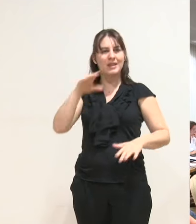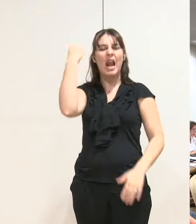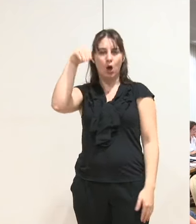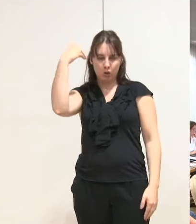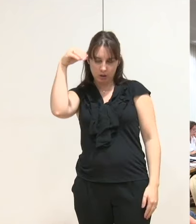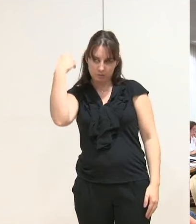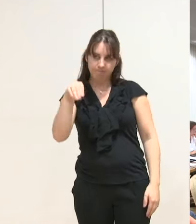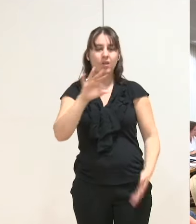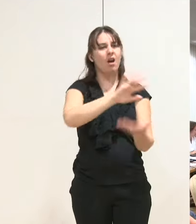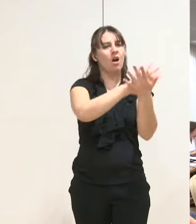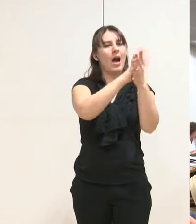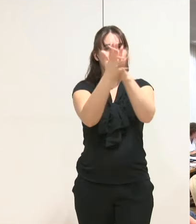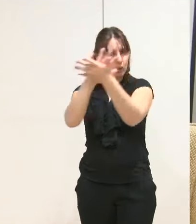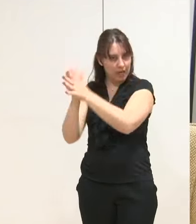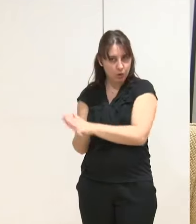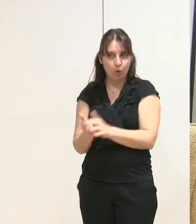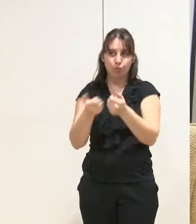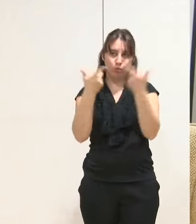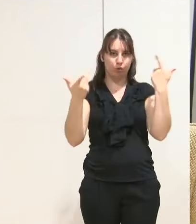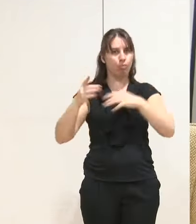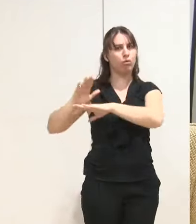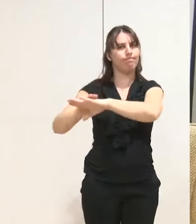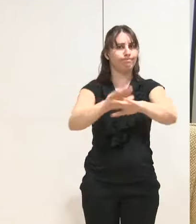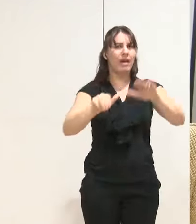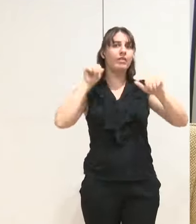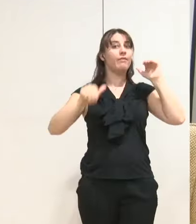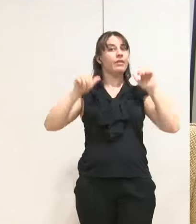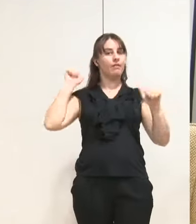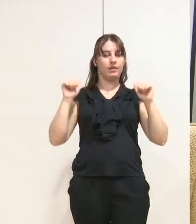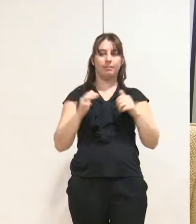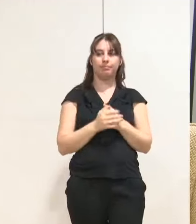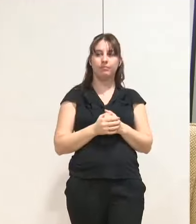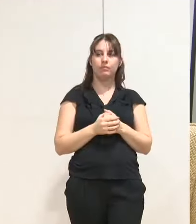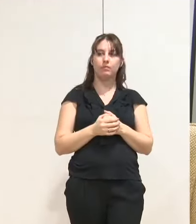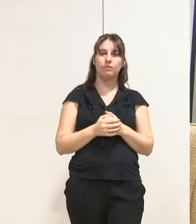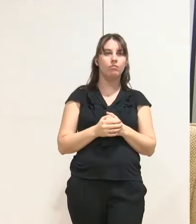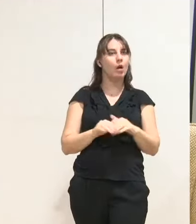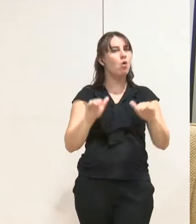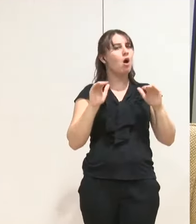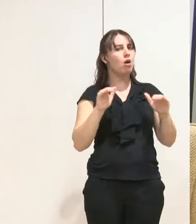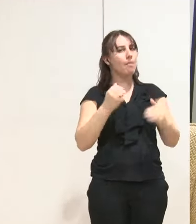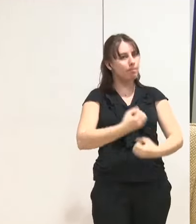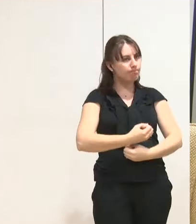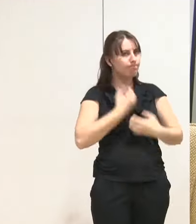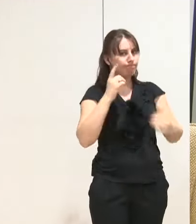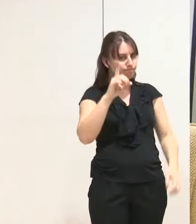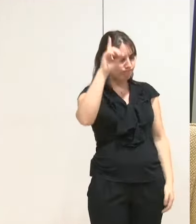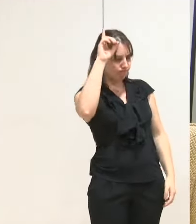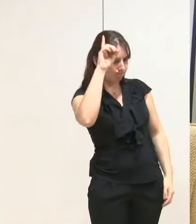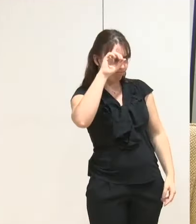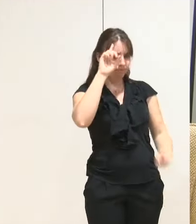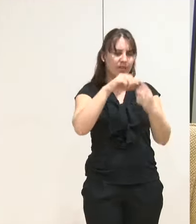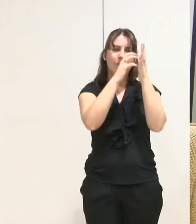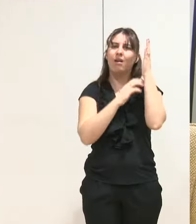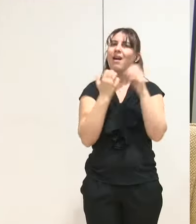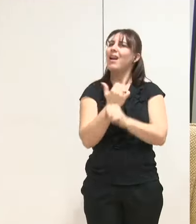ainsi plusieurs associations afin de prévenir cette délinquence donc une fois de plus je me permets de prendre la parole sur ce type de délibération je